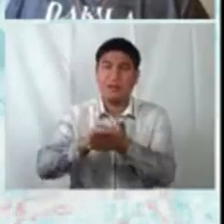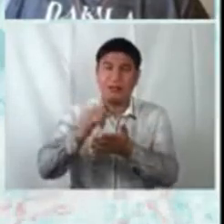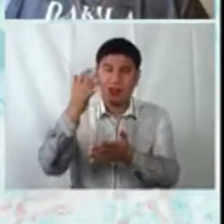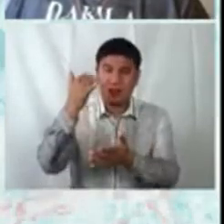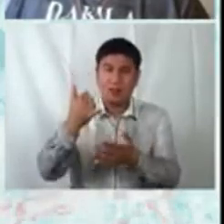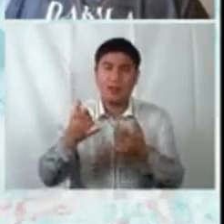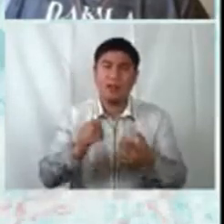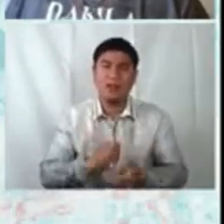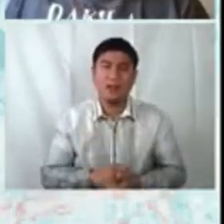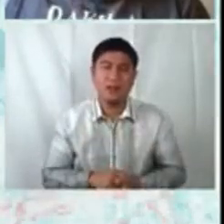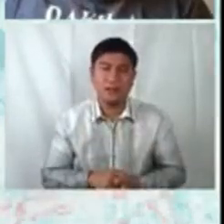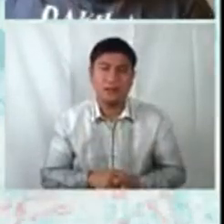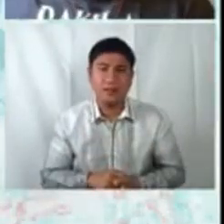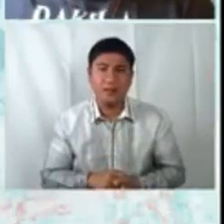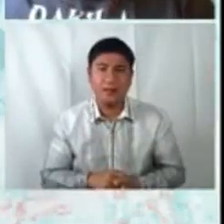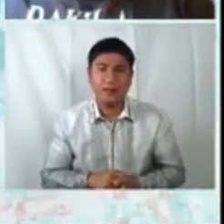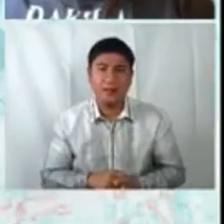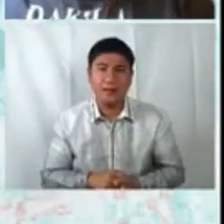ay